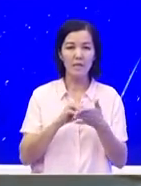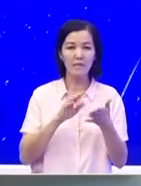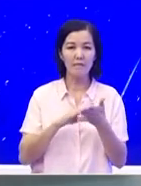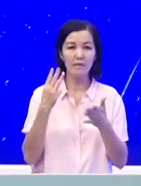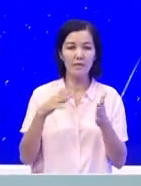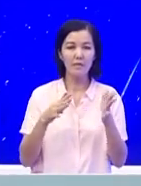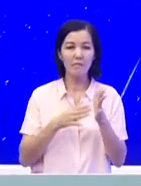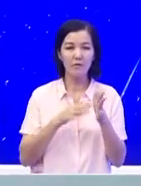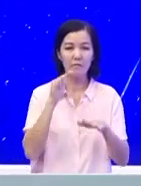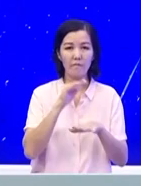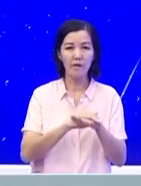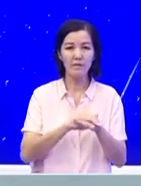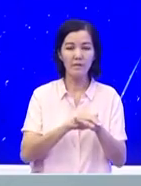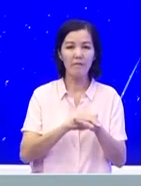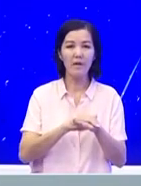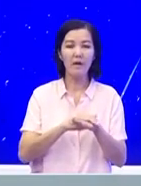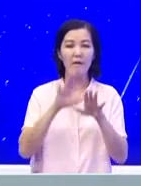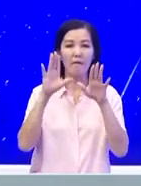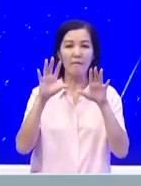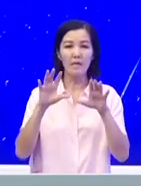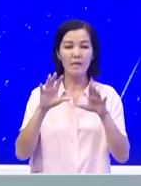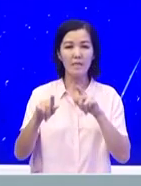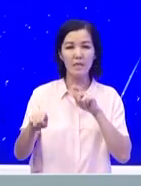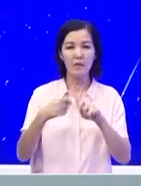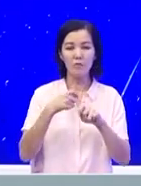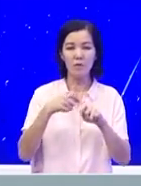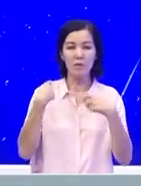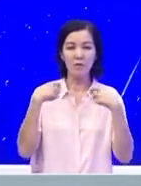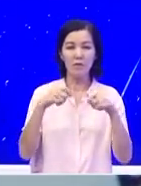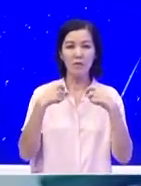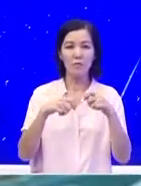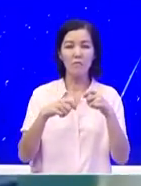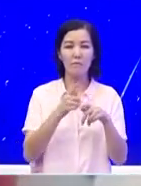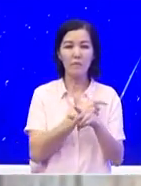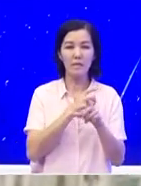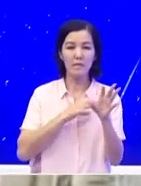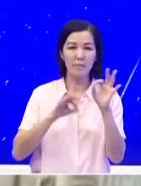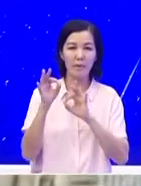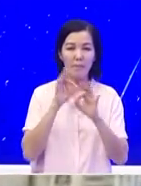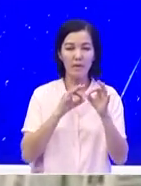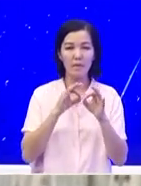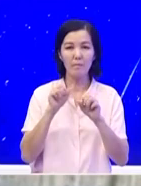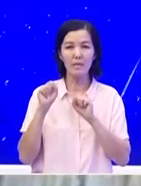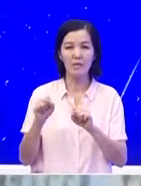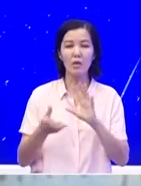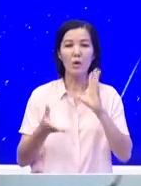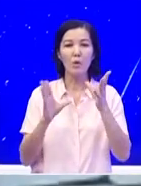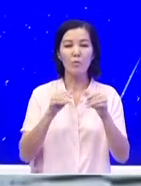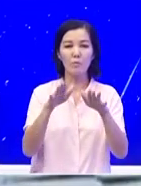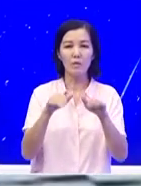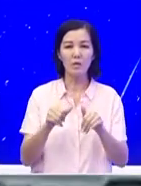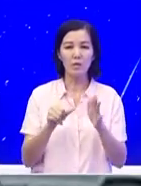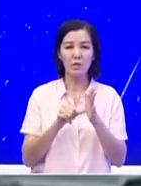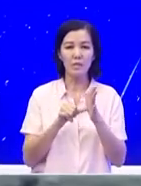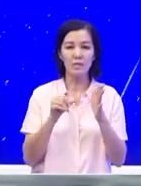зафиксировали 38 фактов незаконной торговли медицинскими препаратами и средствами защиты. Общая сумма изъятых веществ